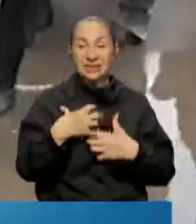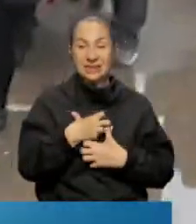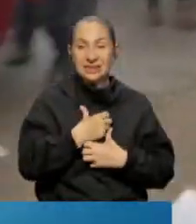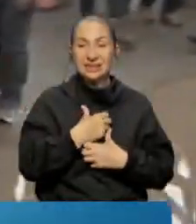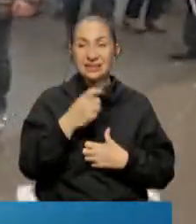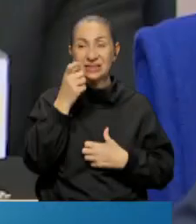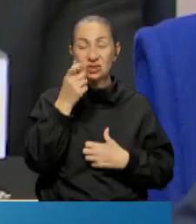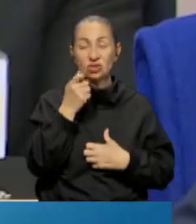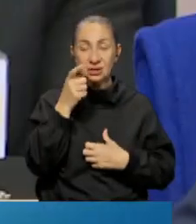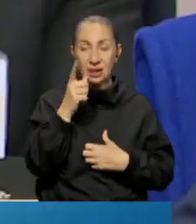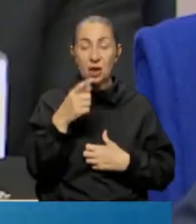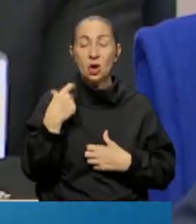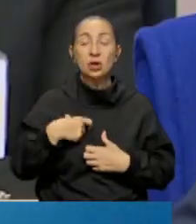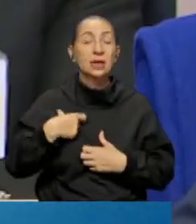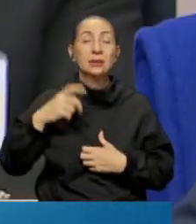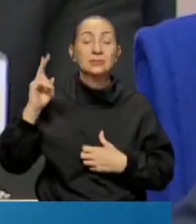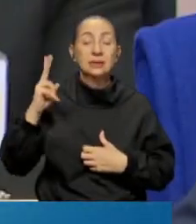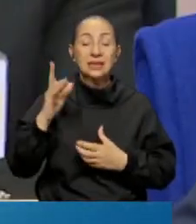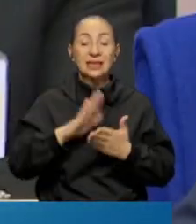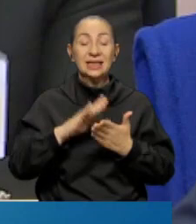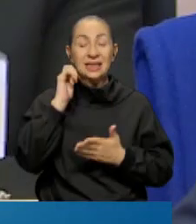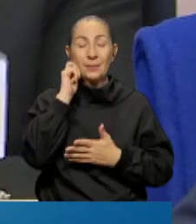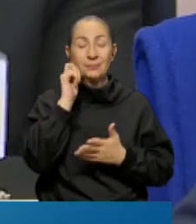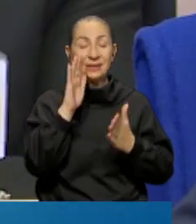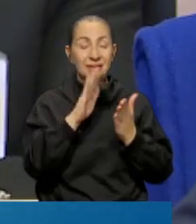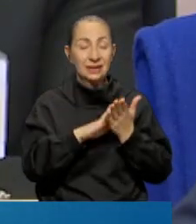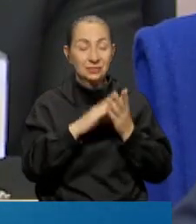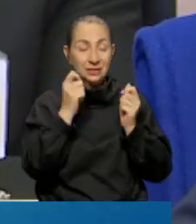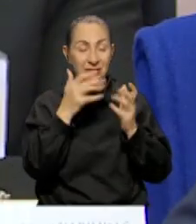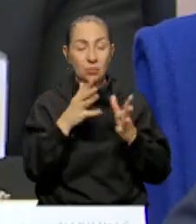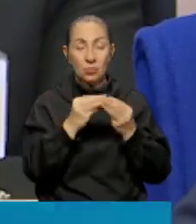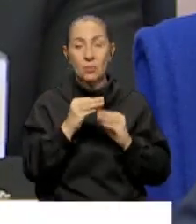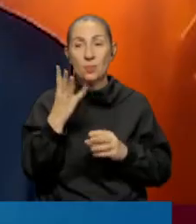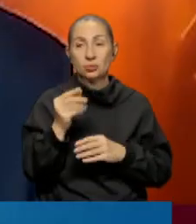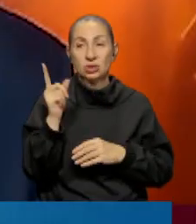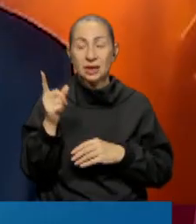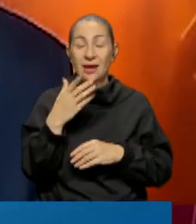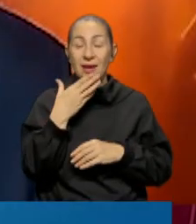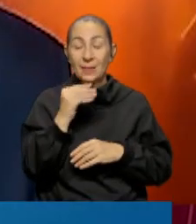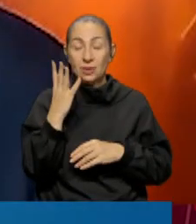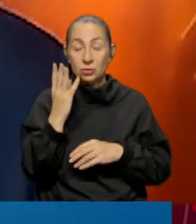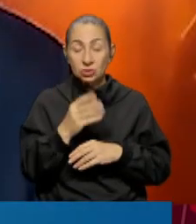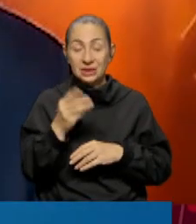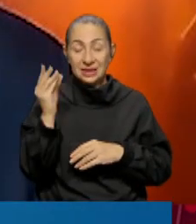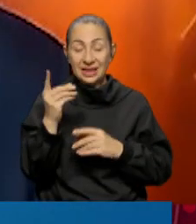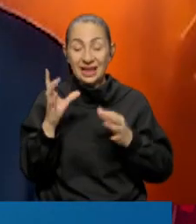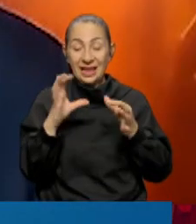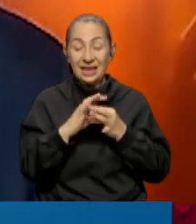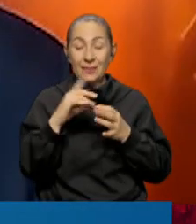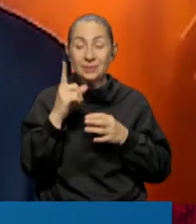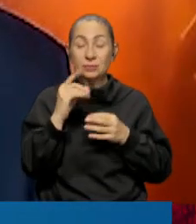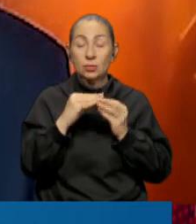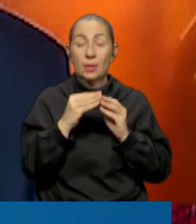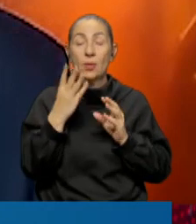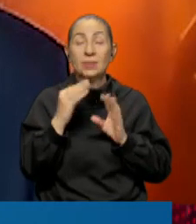sıkıntısının altını çizdi. Özel sektör kıdem tazminatı sorunuyla karşı karşıya kalacaktır. Emekli olacakları ilgilendiren bir